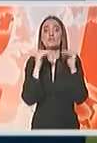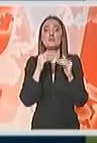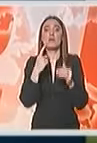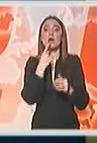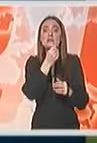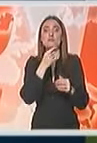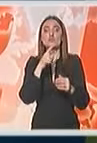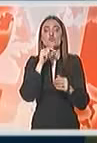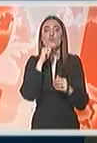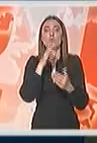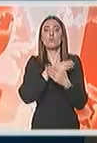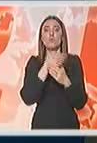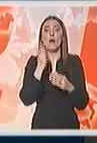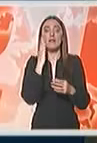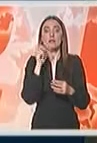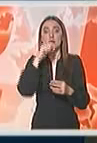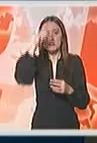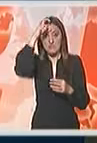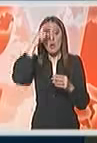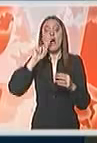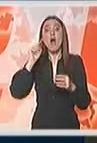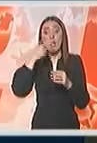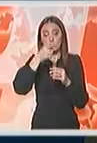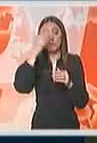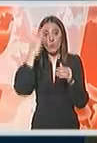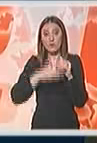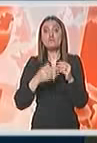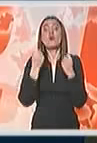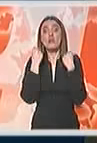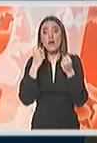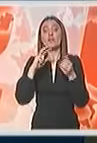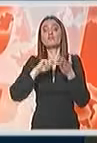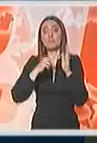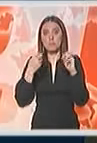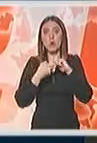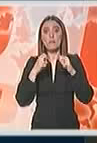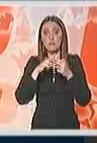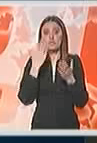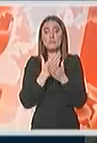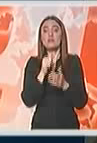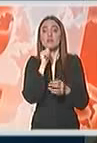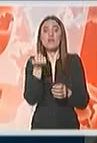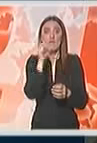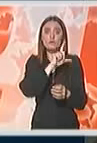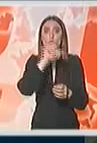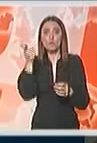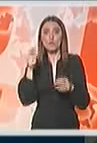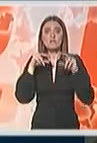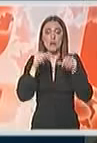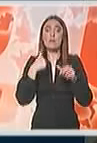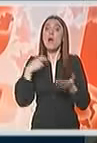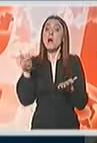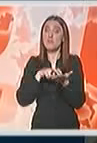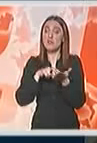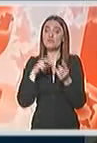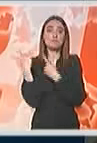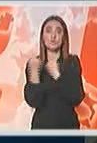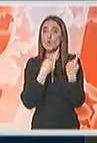Srbije, ali mislim da dugoročno da će to da postane sve veći i veći problem i za jednu i za drugu zemlju, a plašim se da